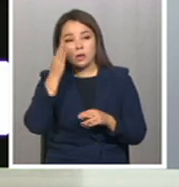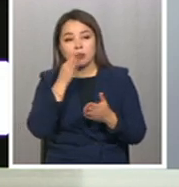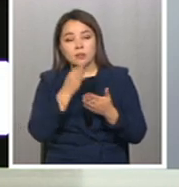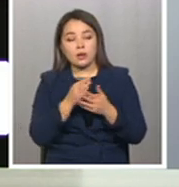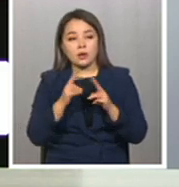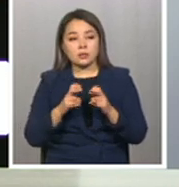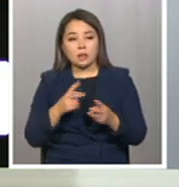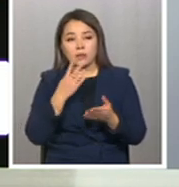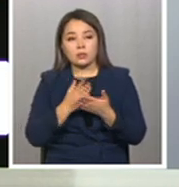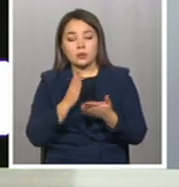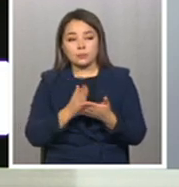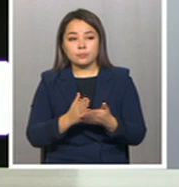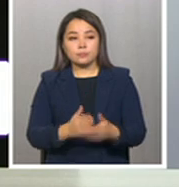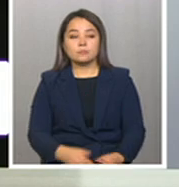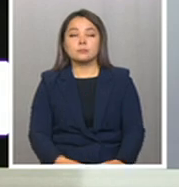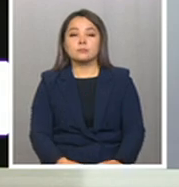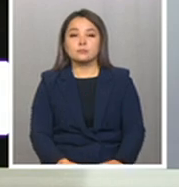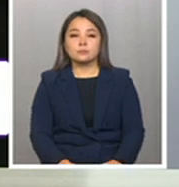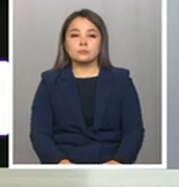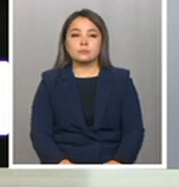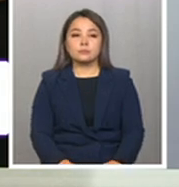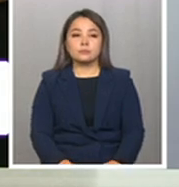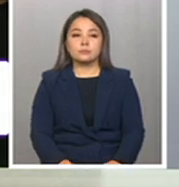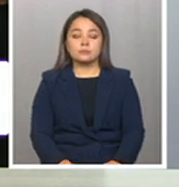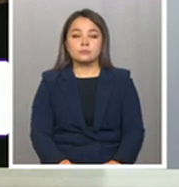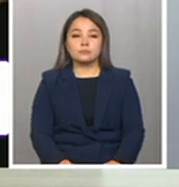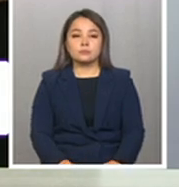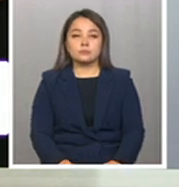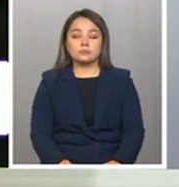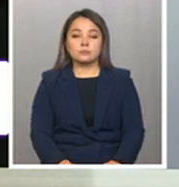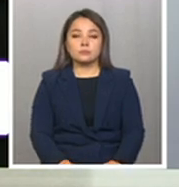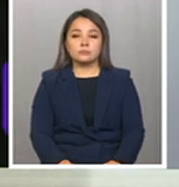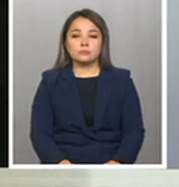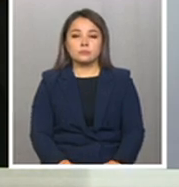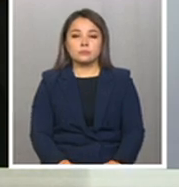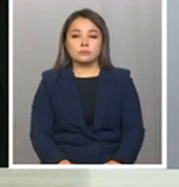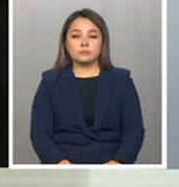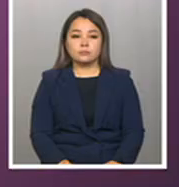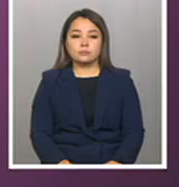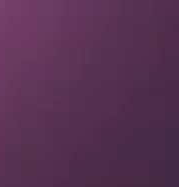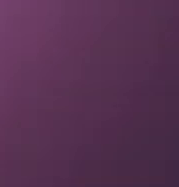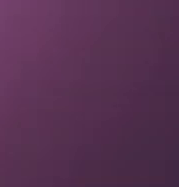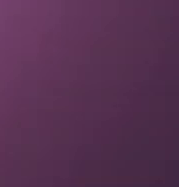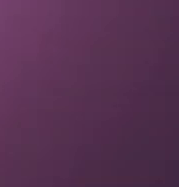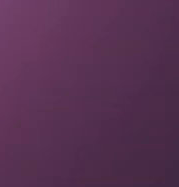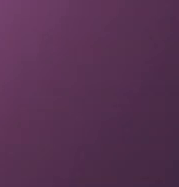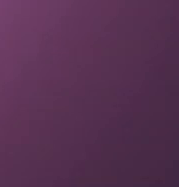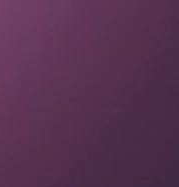қарастырдық. Назарларыңызға рахмет, сау болыңыздар.